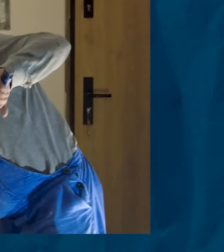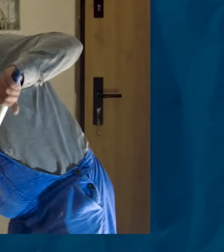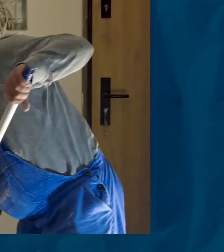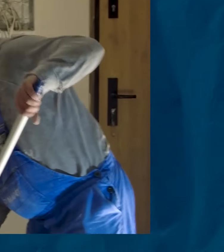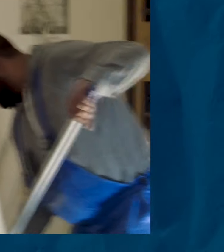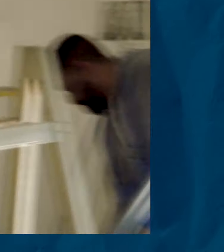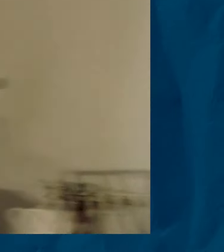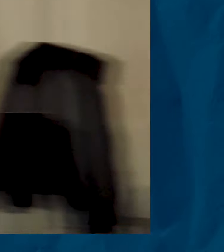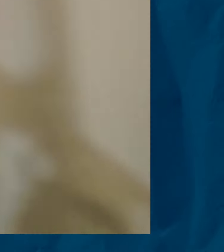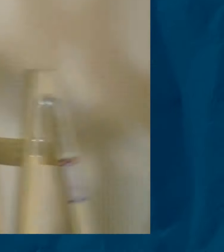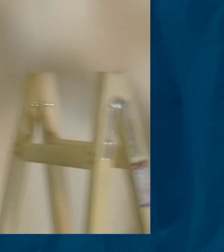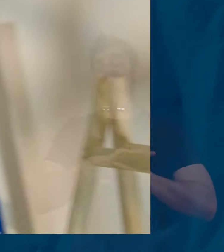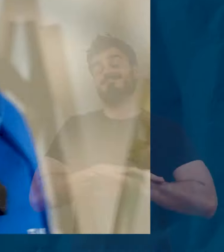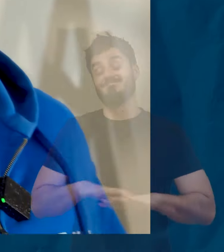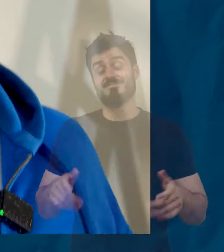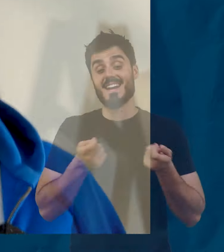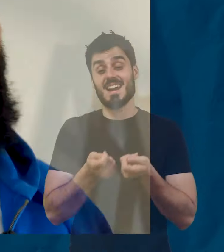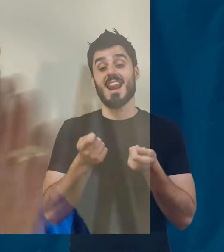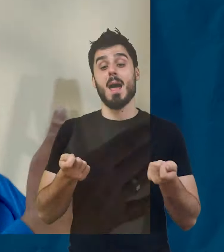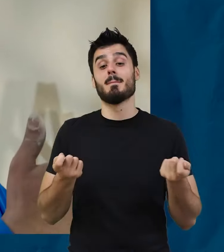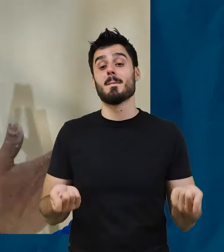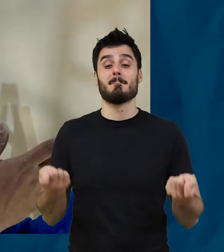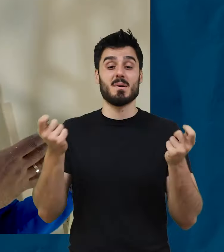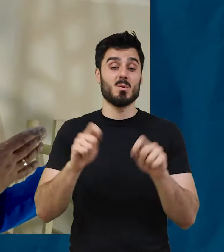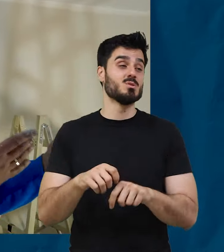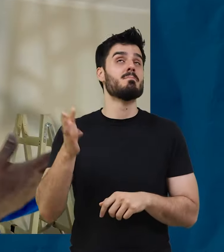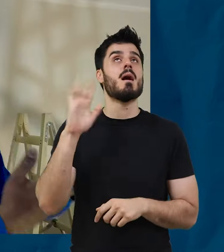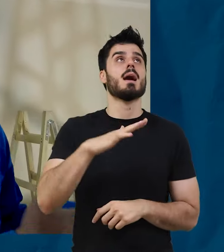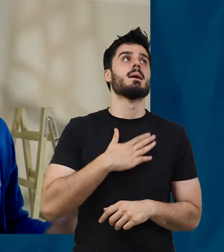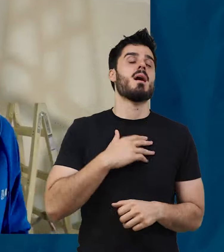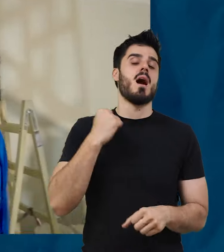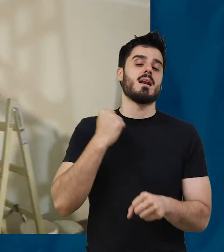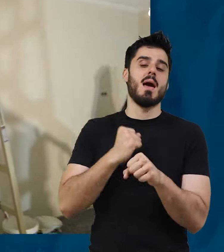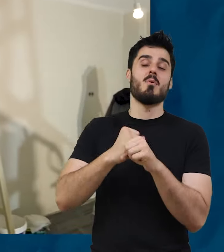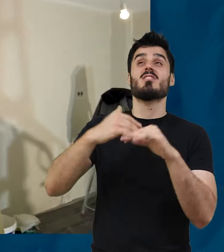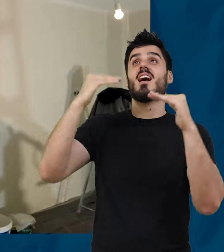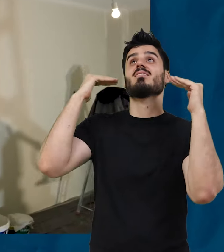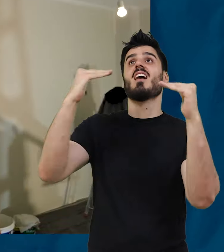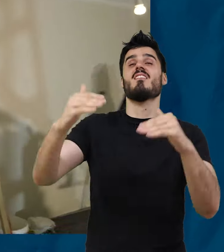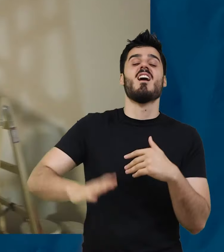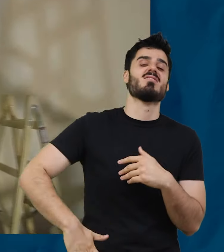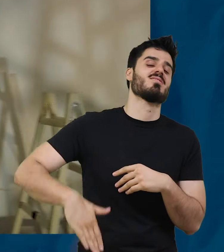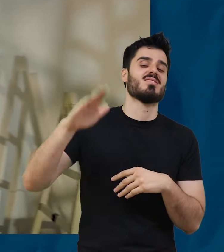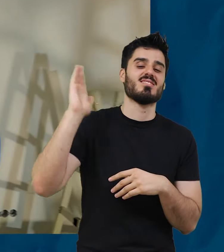Ето ни пак след рекламите, Колю пак се е на същия таван.